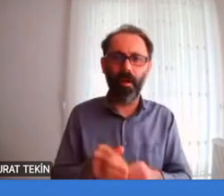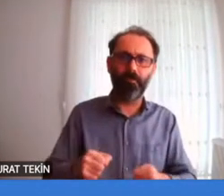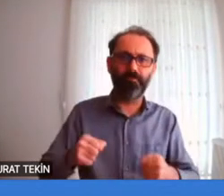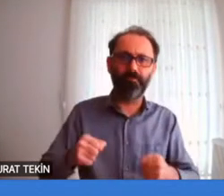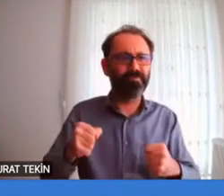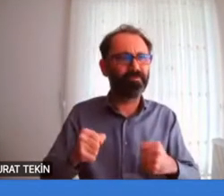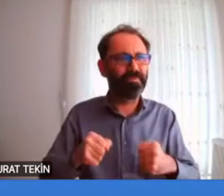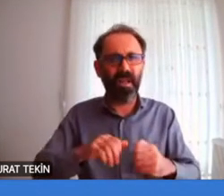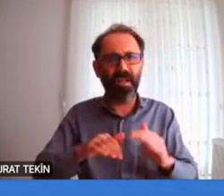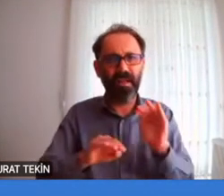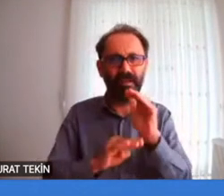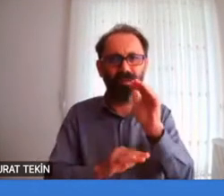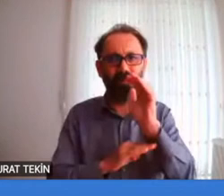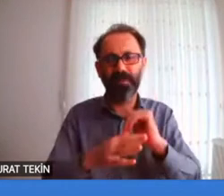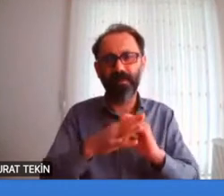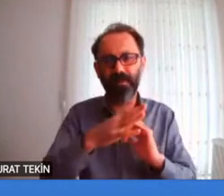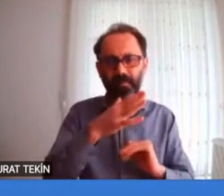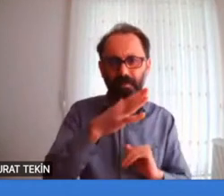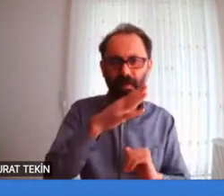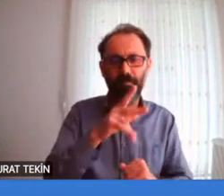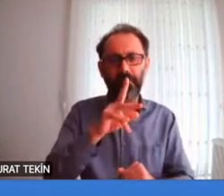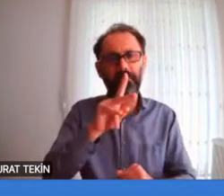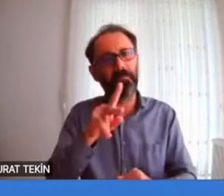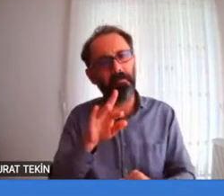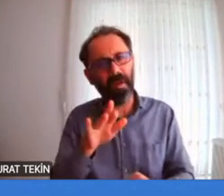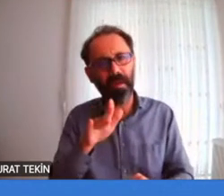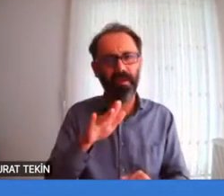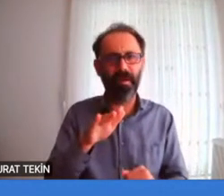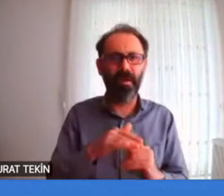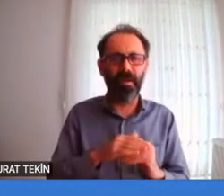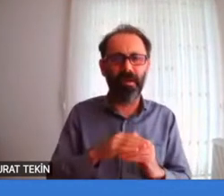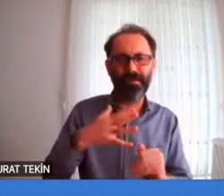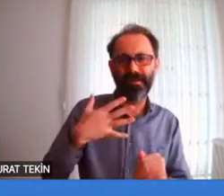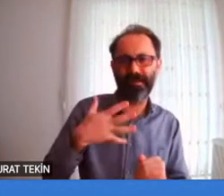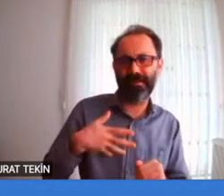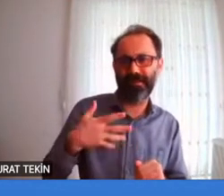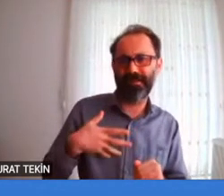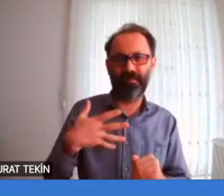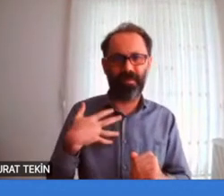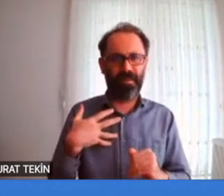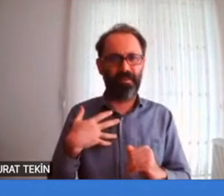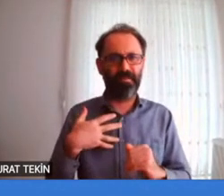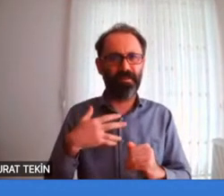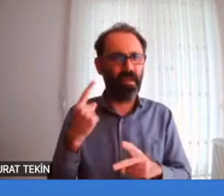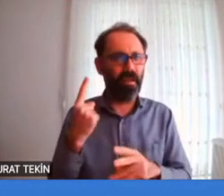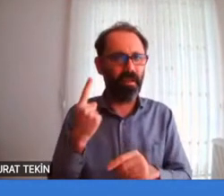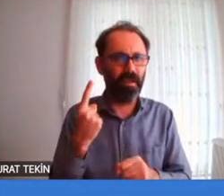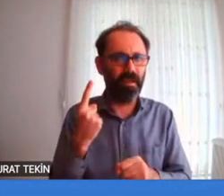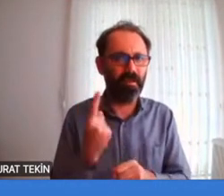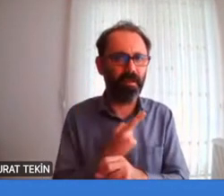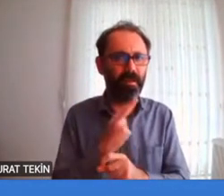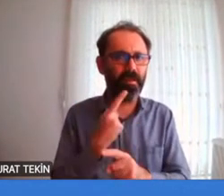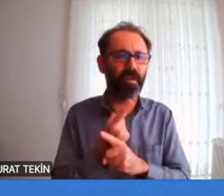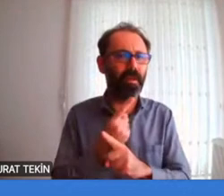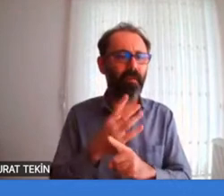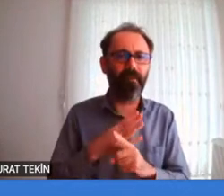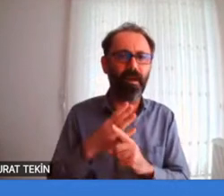kaygıları olan, bazen de olumsuz, istenmeyen sonuçlarla karşılaştığımız birçok zihin